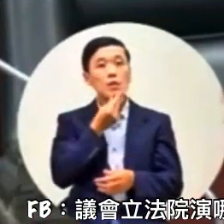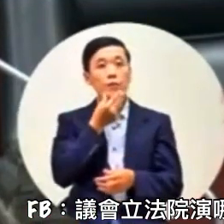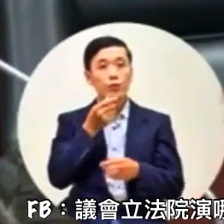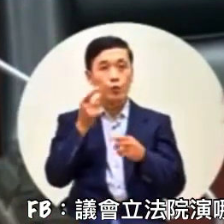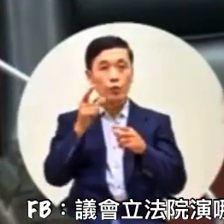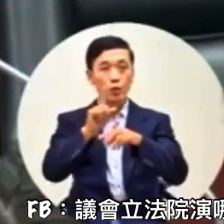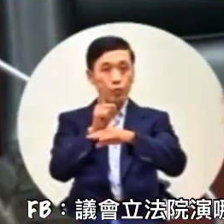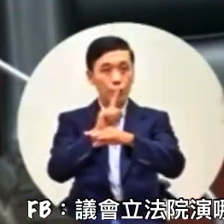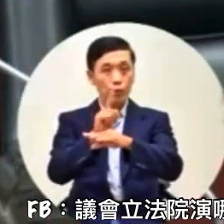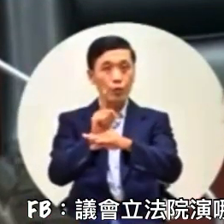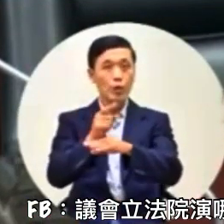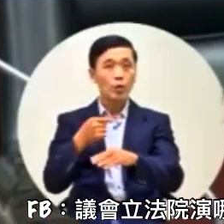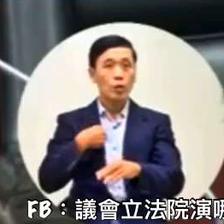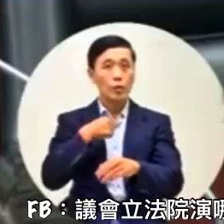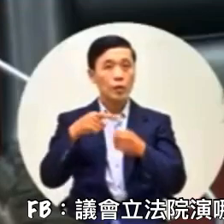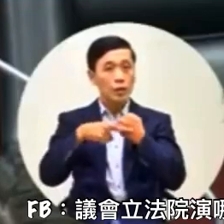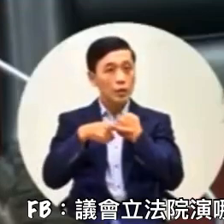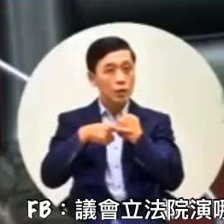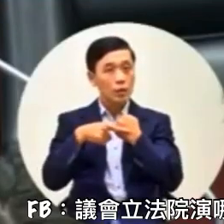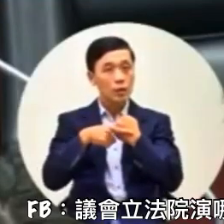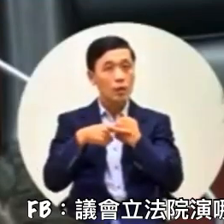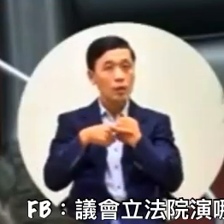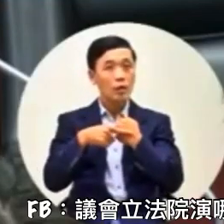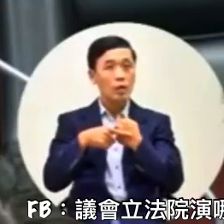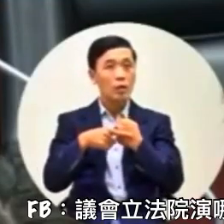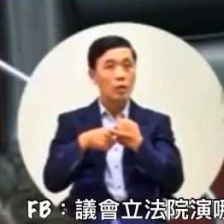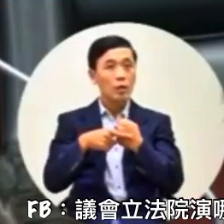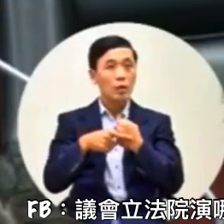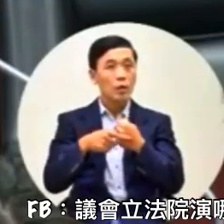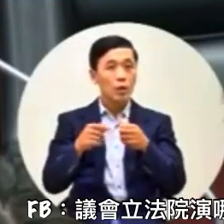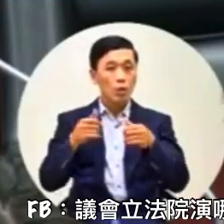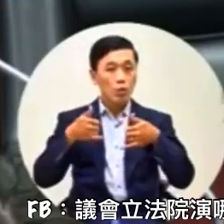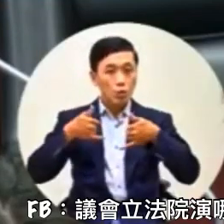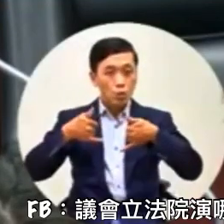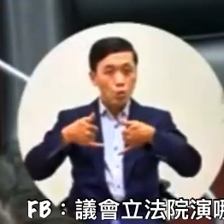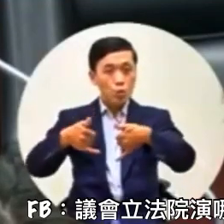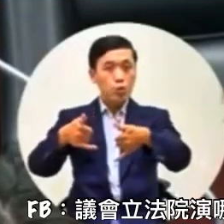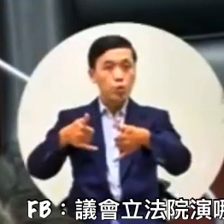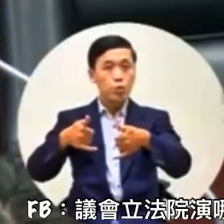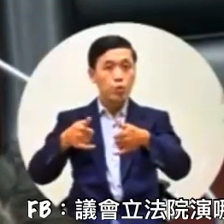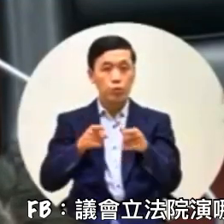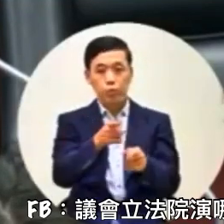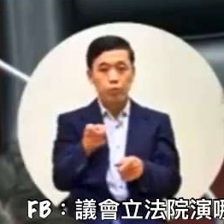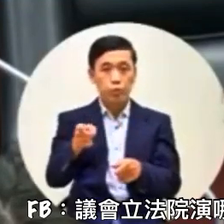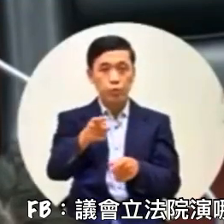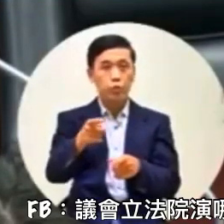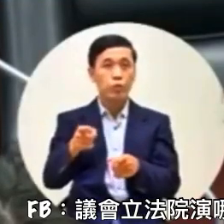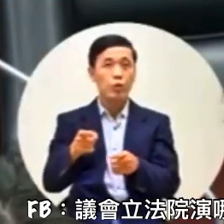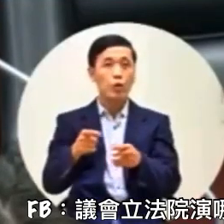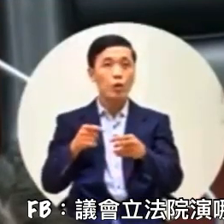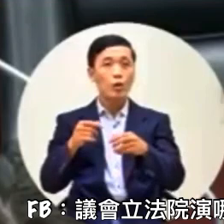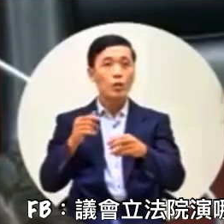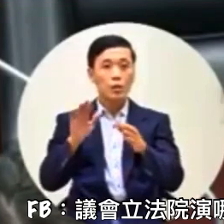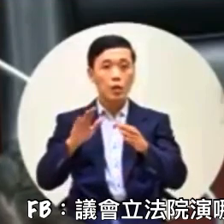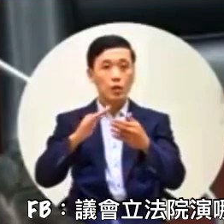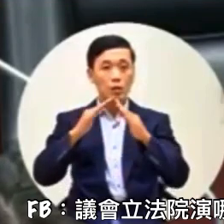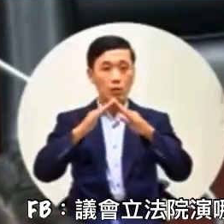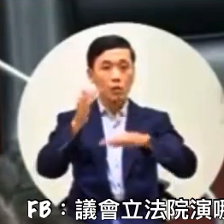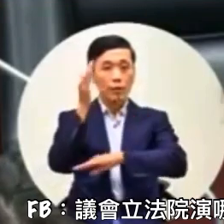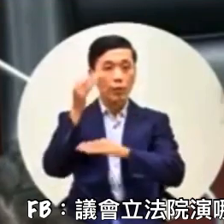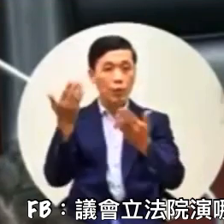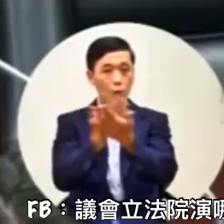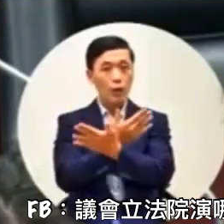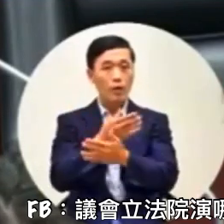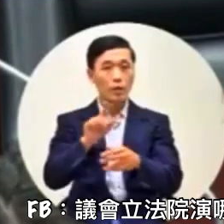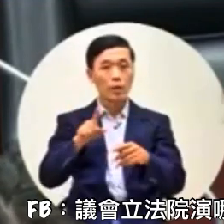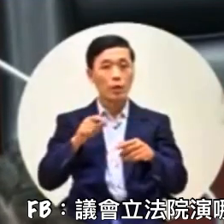的研讨已经都到了路线或规划了，但是换了市府了，又没有办法做了，这就是相同的问题。是不是